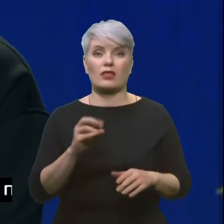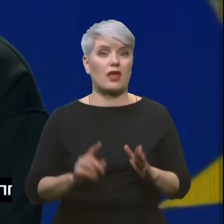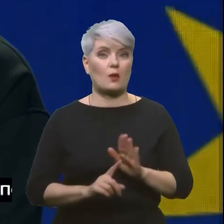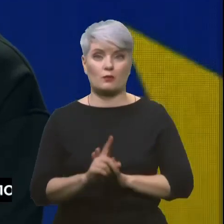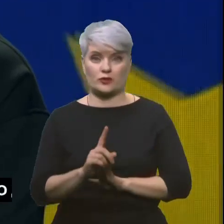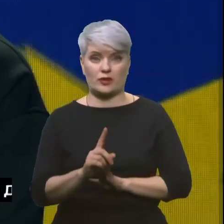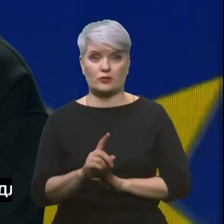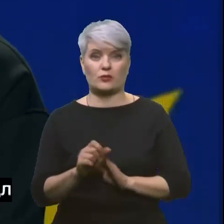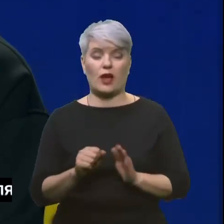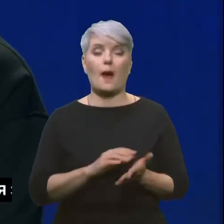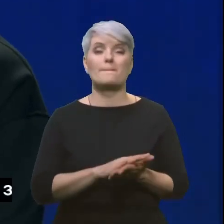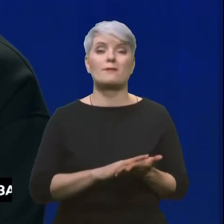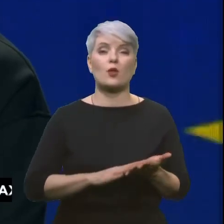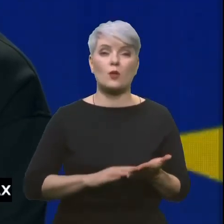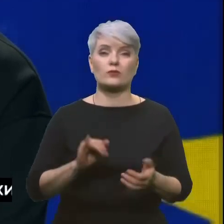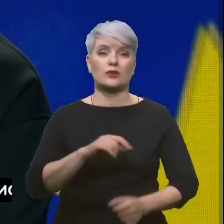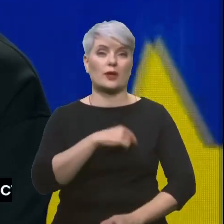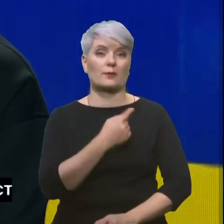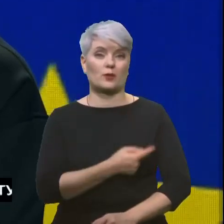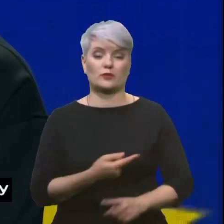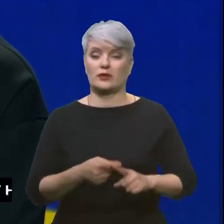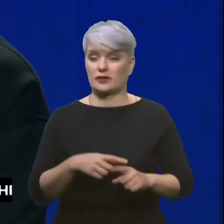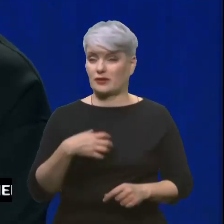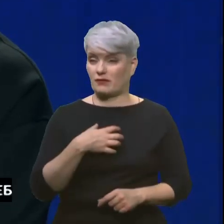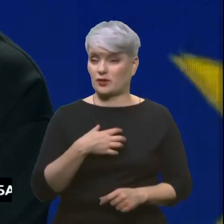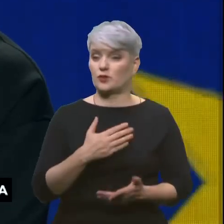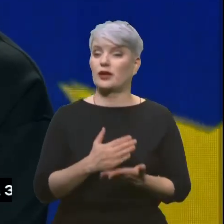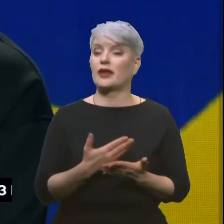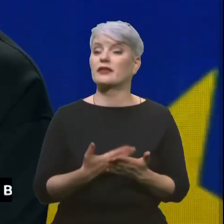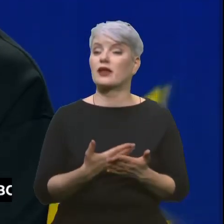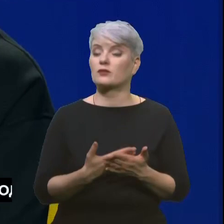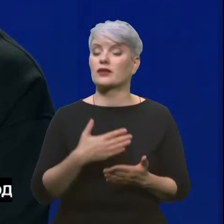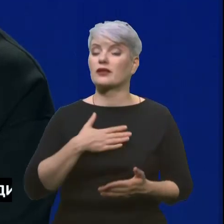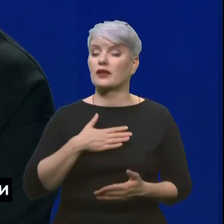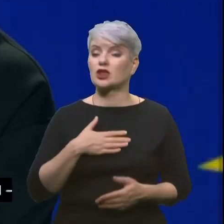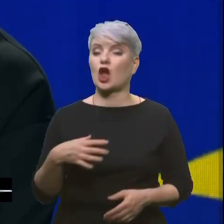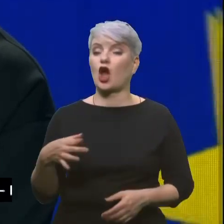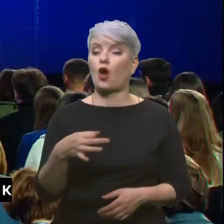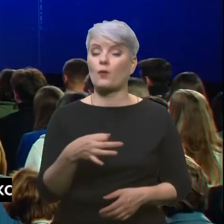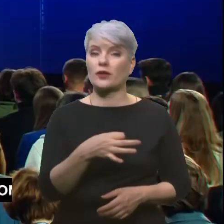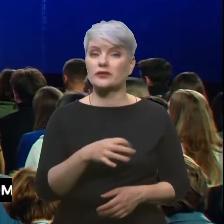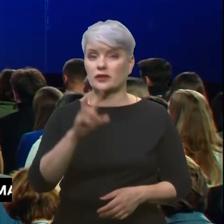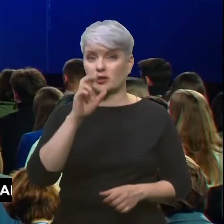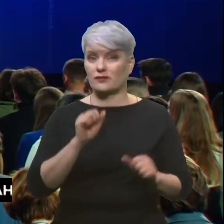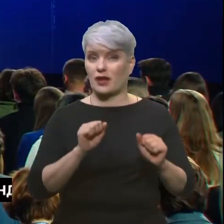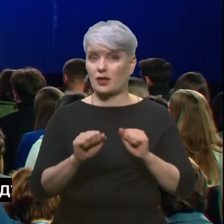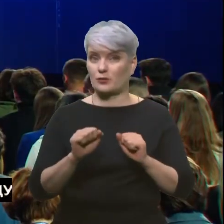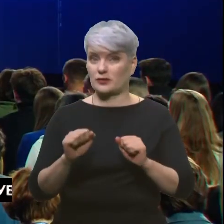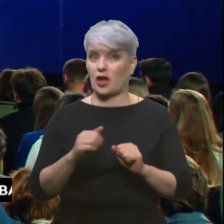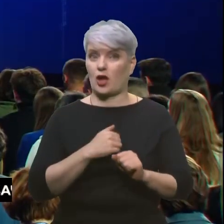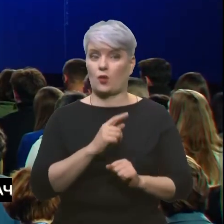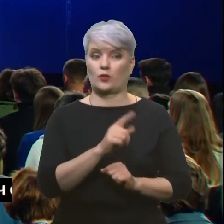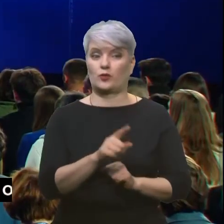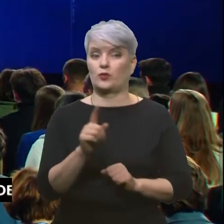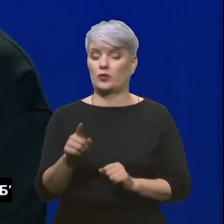і посилення. І це дуже важливо. І є, наприклад, наші обласні державні адміністрації, я хочу їх